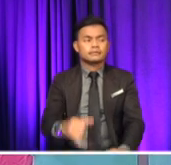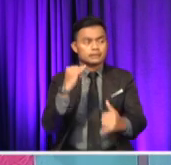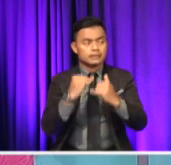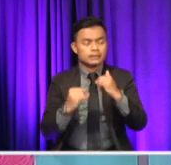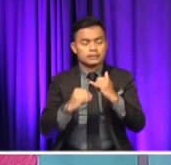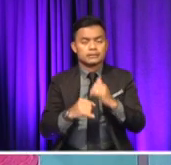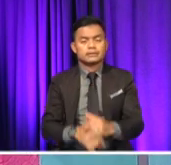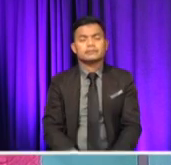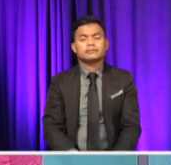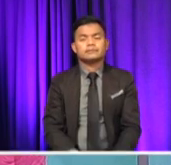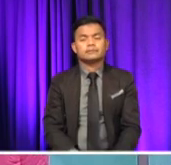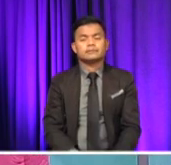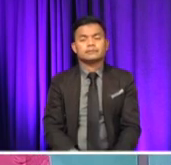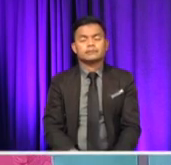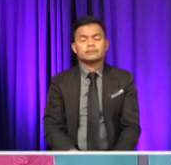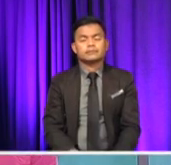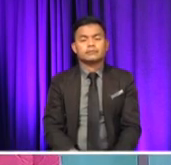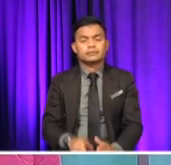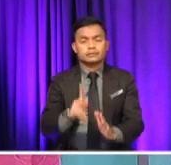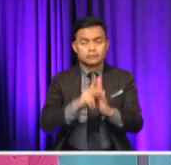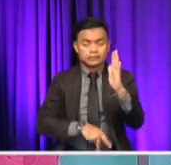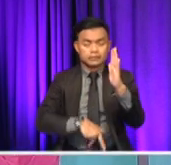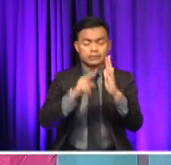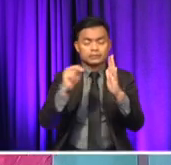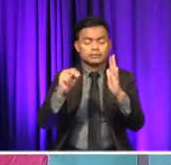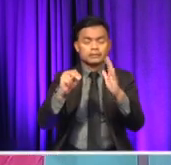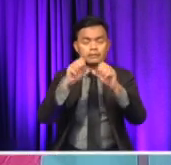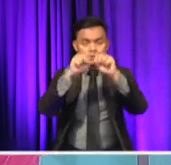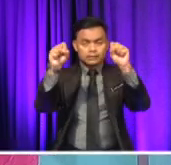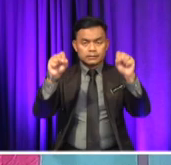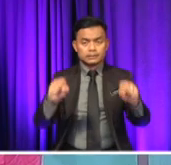ditanya kelebihan sistem yumetik berbanding